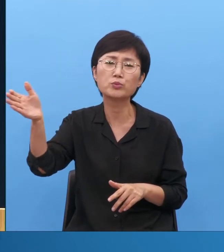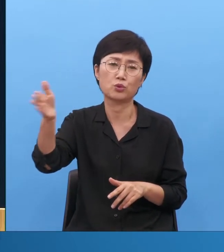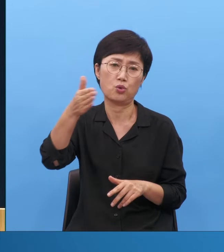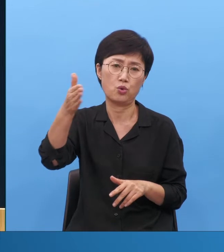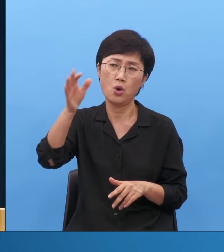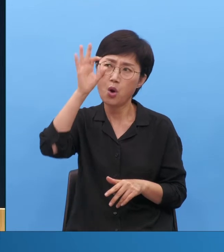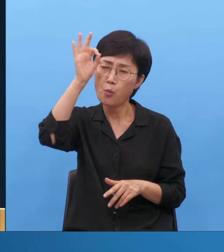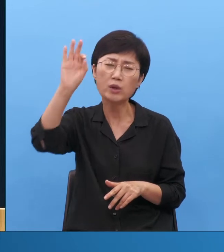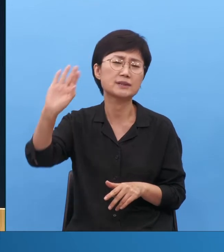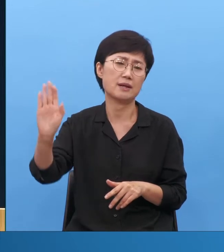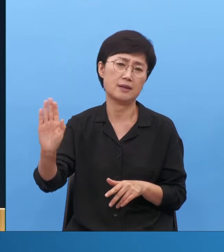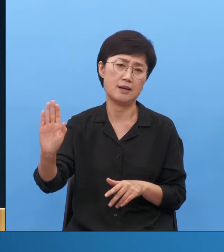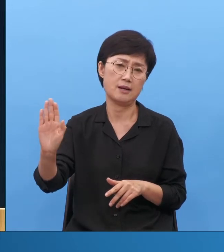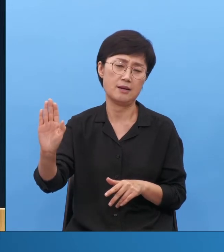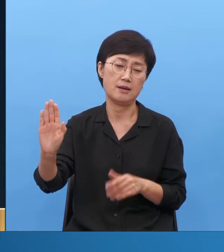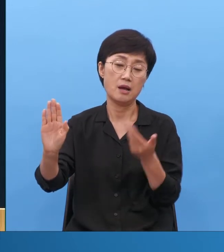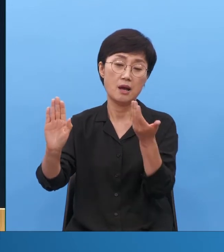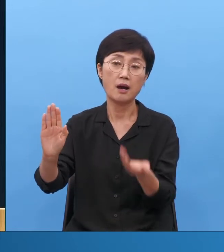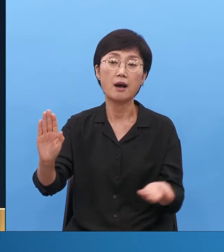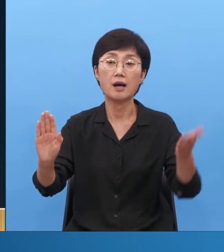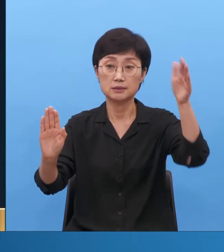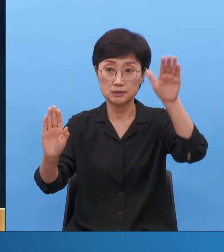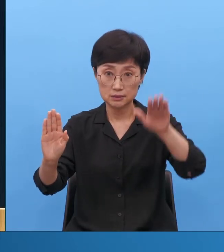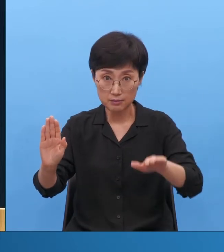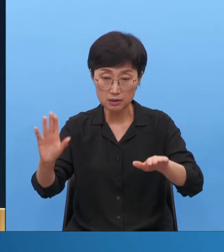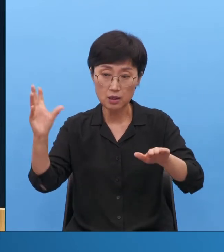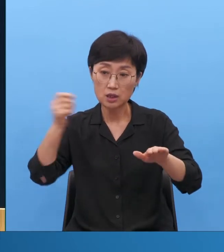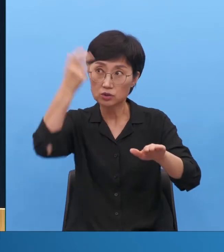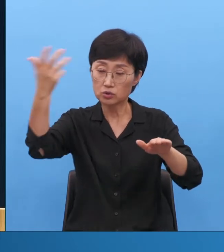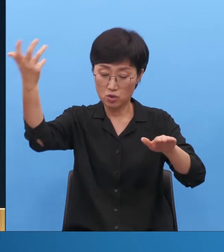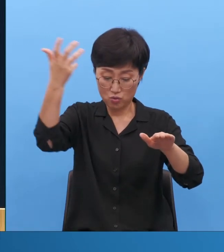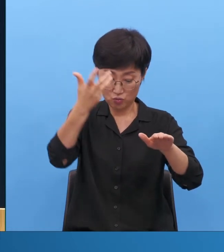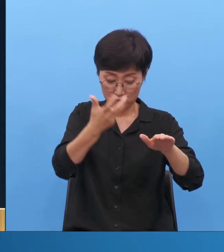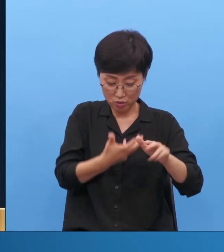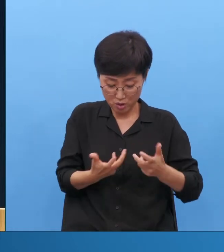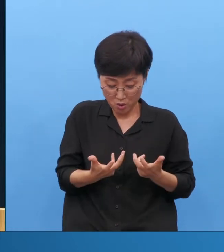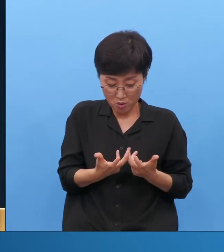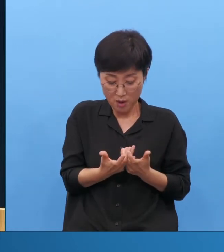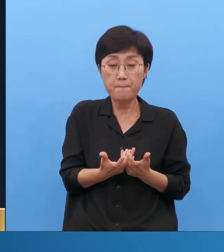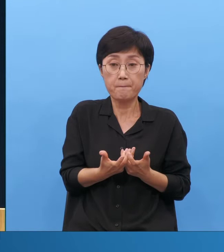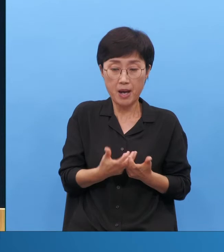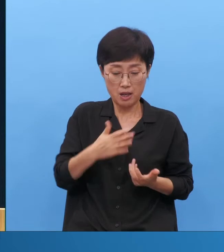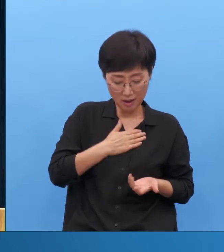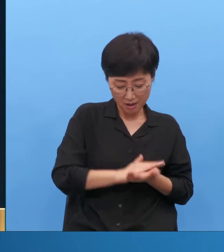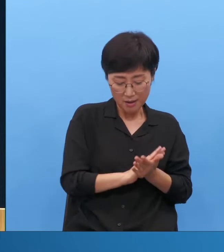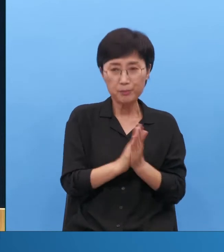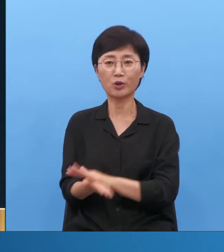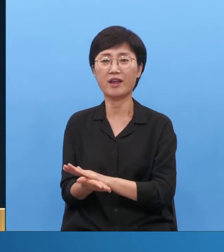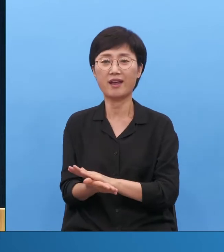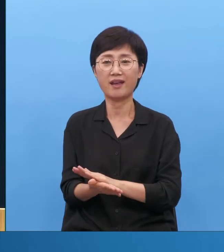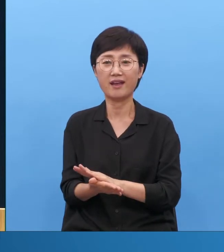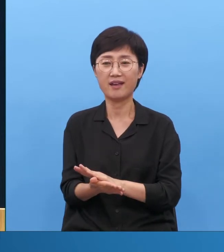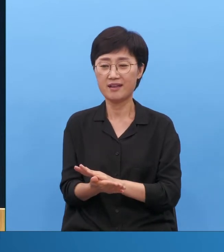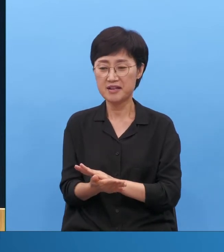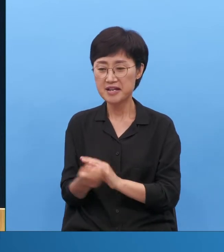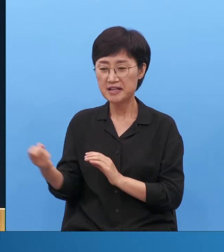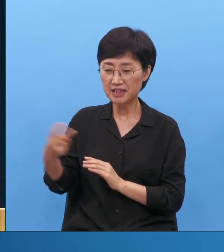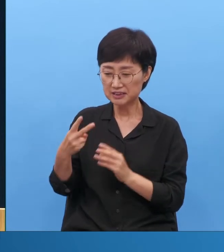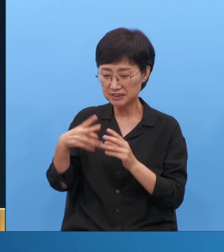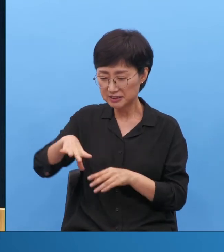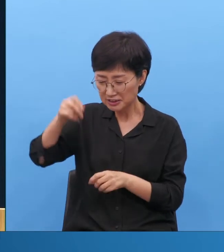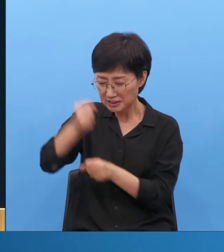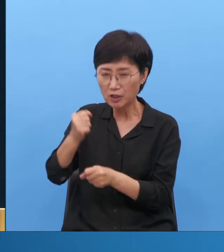역사하셔서 재창조 능력을 이루시는 하나님. This is the blessing you ought to receive. The Holy Spirit is unseen to our eyes, but He is working by the Holy Spirit and He's carrying out the works of